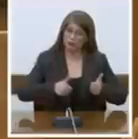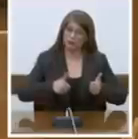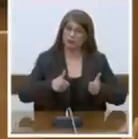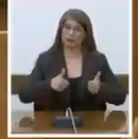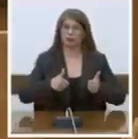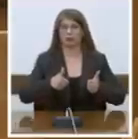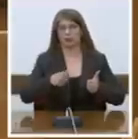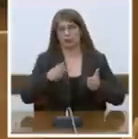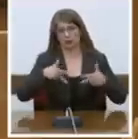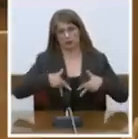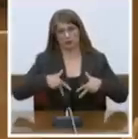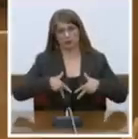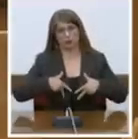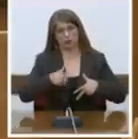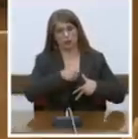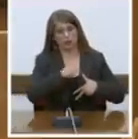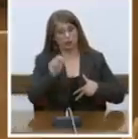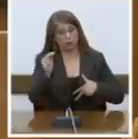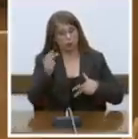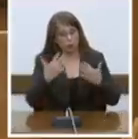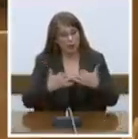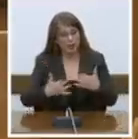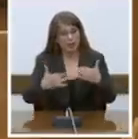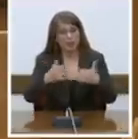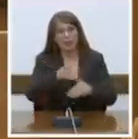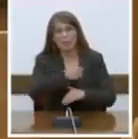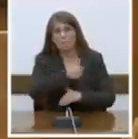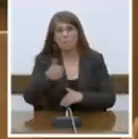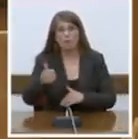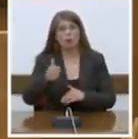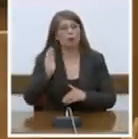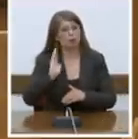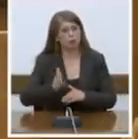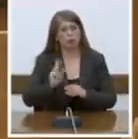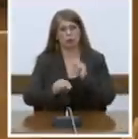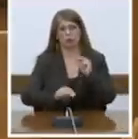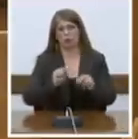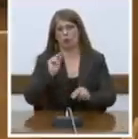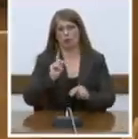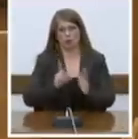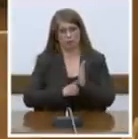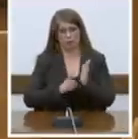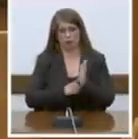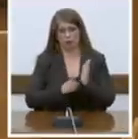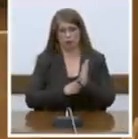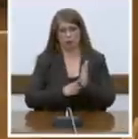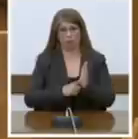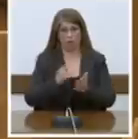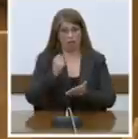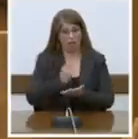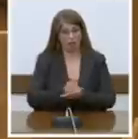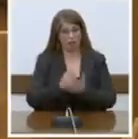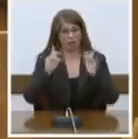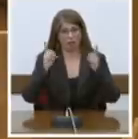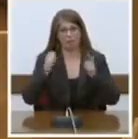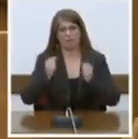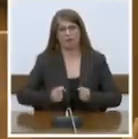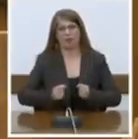Βουλή είναι η μόνη που μπορεί να νομοθετεί έγκυρα και δημοκρατικά με βάση το